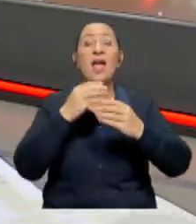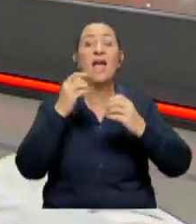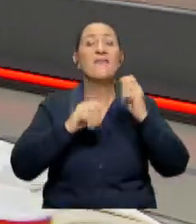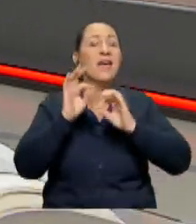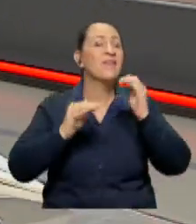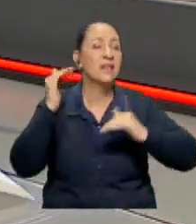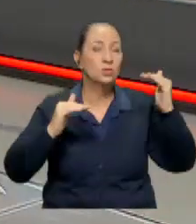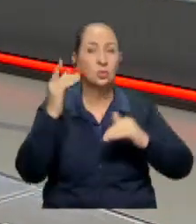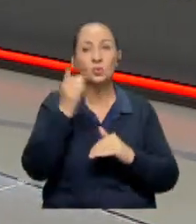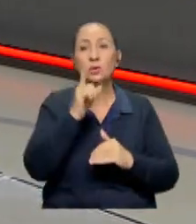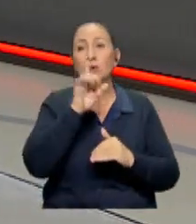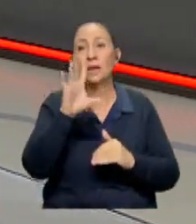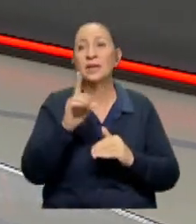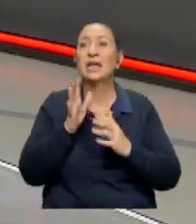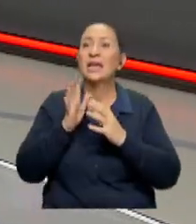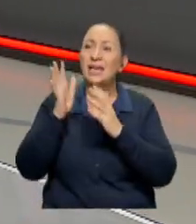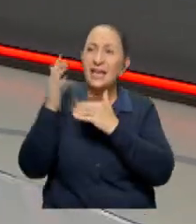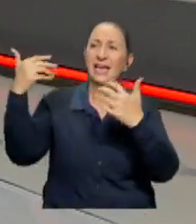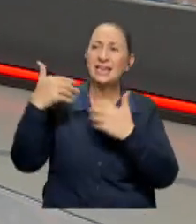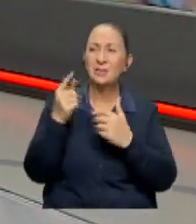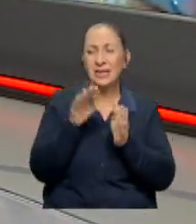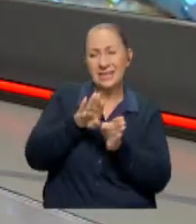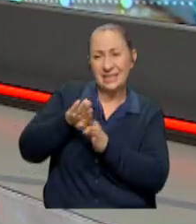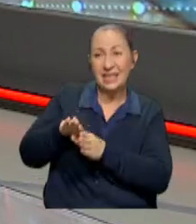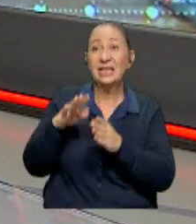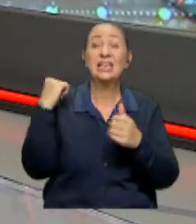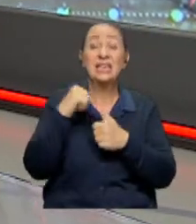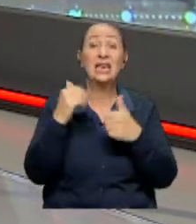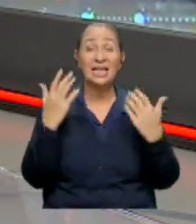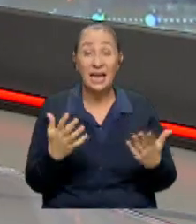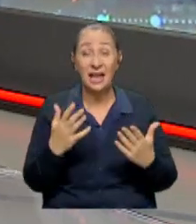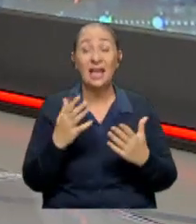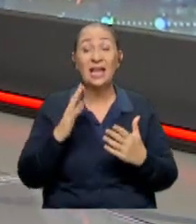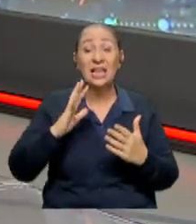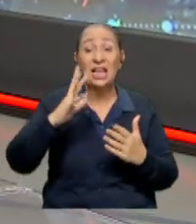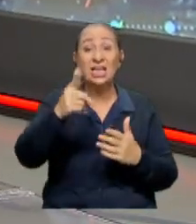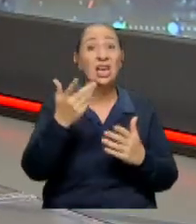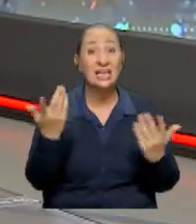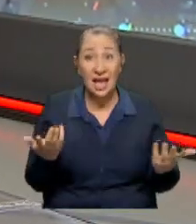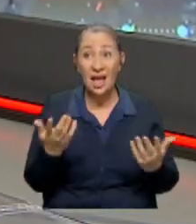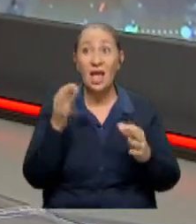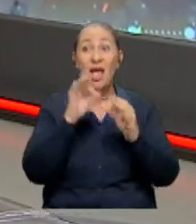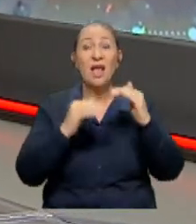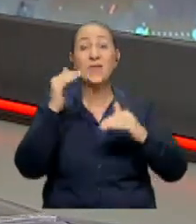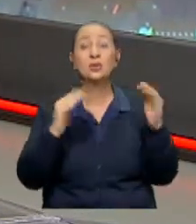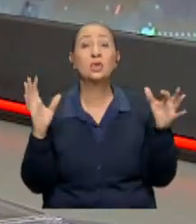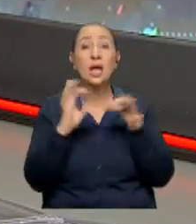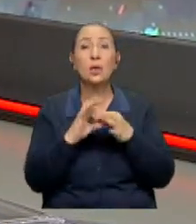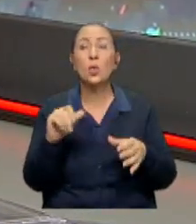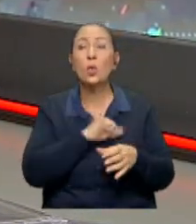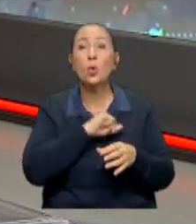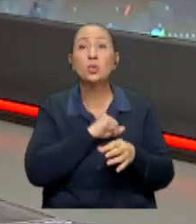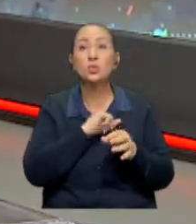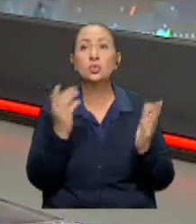%151. Tamam, ihracat filan o kısmı bir kenara bıraksak gene de ileriki zamanlarda enflasyonla ilgili